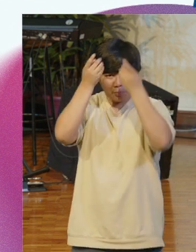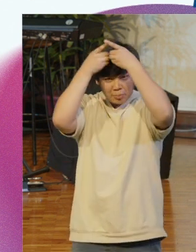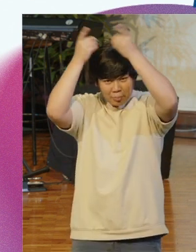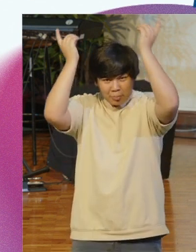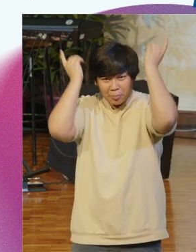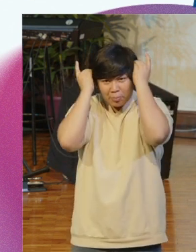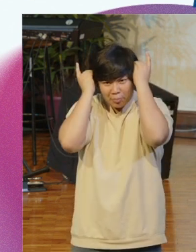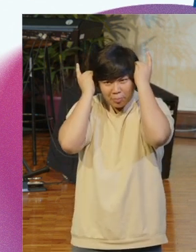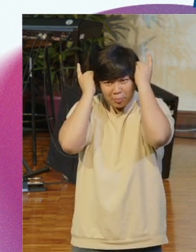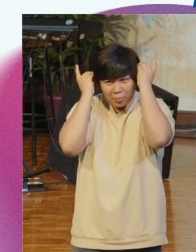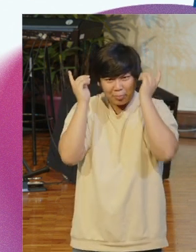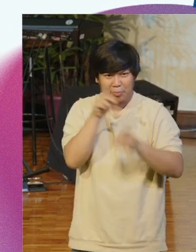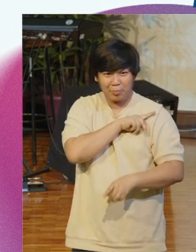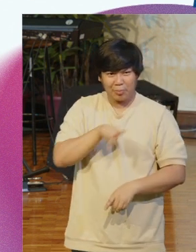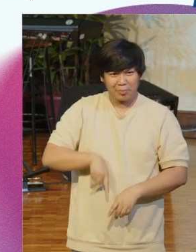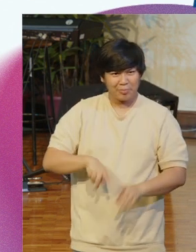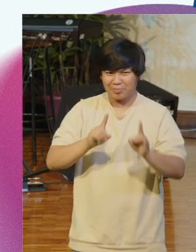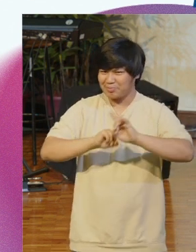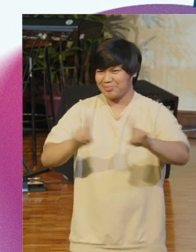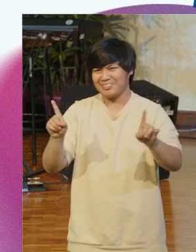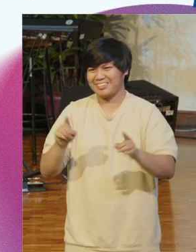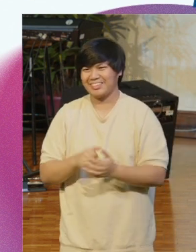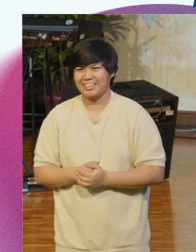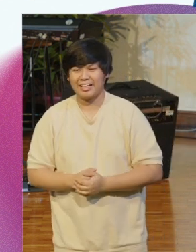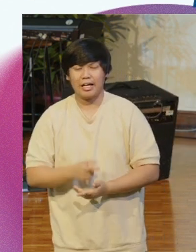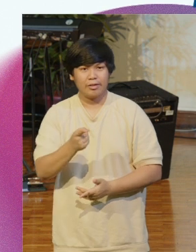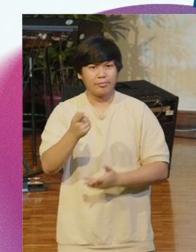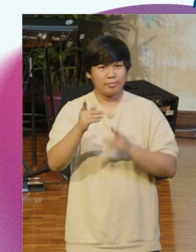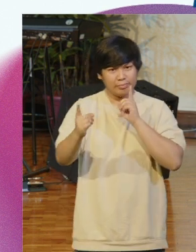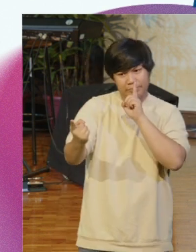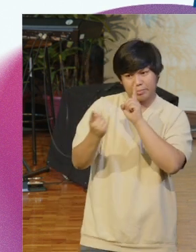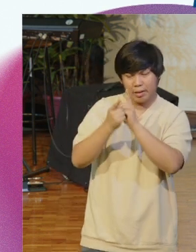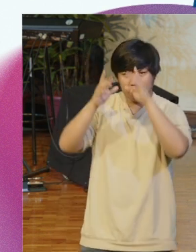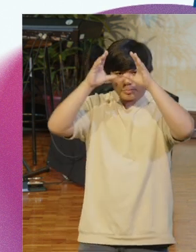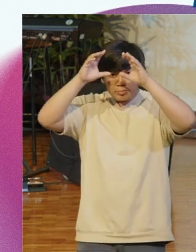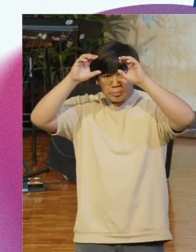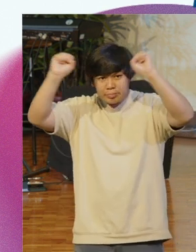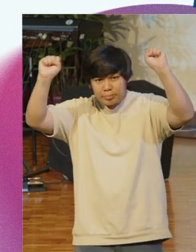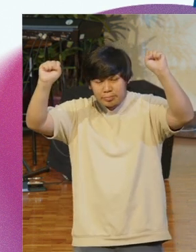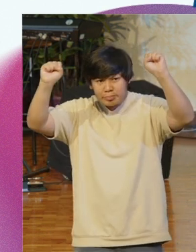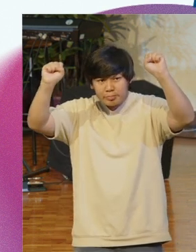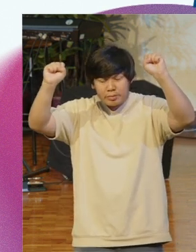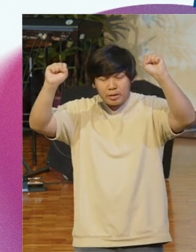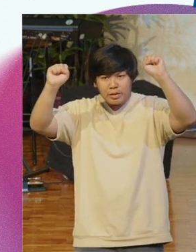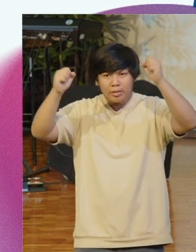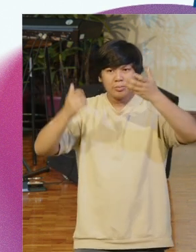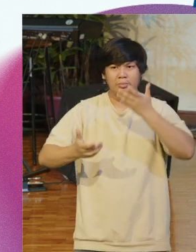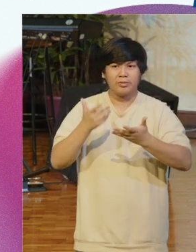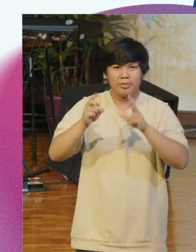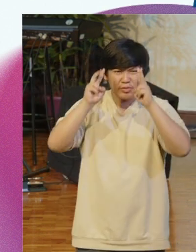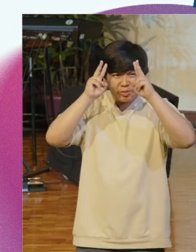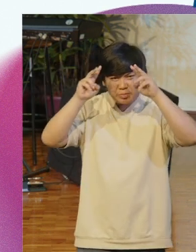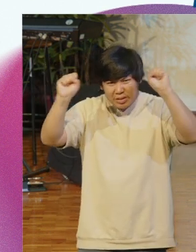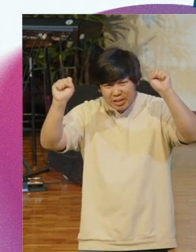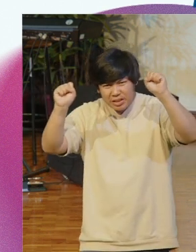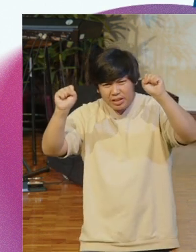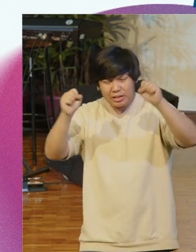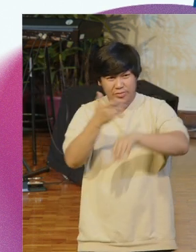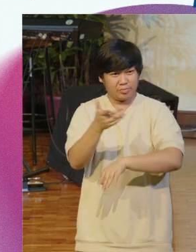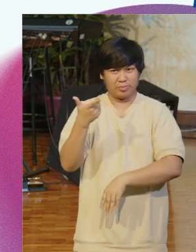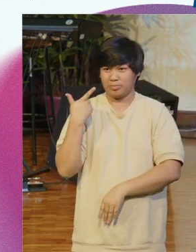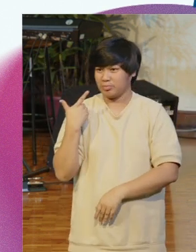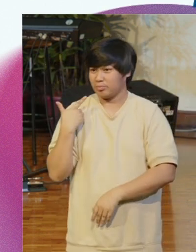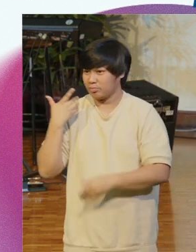princess, o di kaya isang pangulo, presidente, isang prime minister, no? Kung meron po kayong